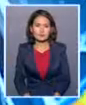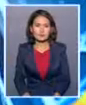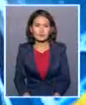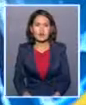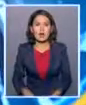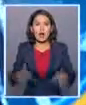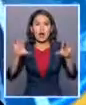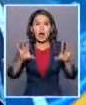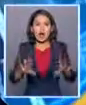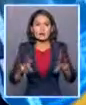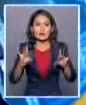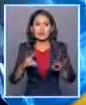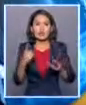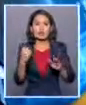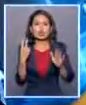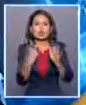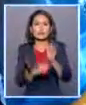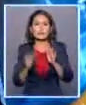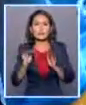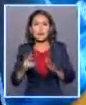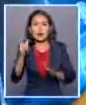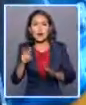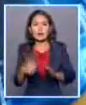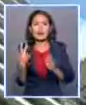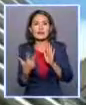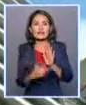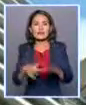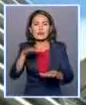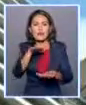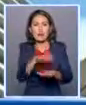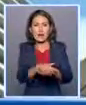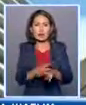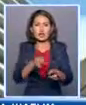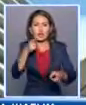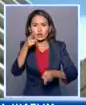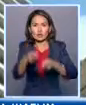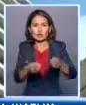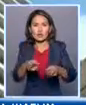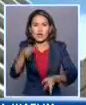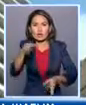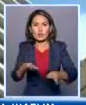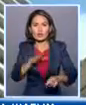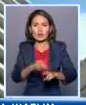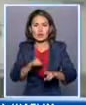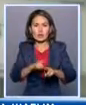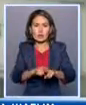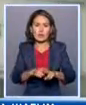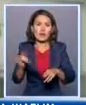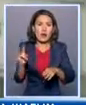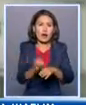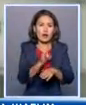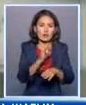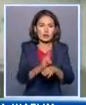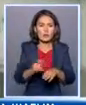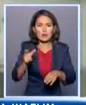Шетел ақпаратын ойсақ, Австралияда 170 мың адам 8 банкты сотқа берді. Олардың айтуынша, қаржы мекемелері ерекше жинақ деген желеумен